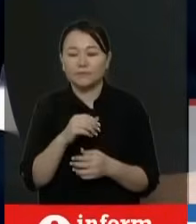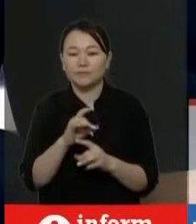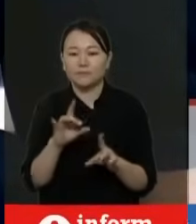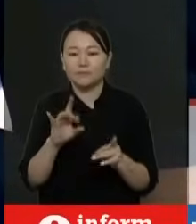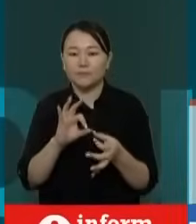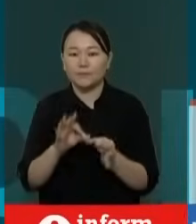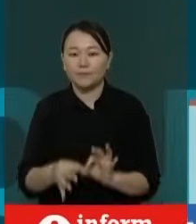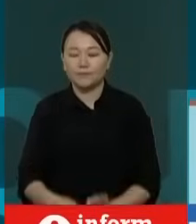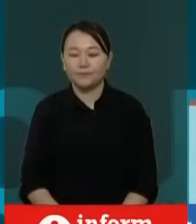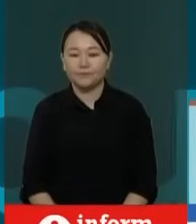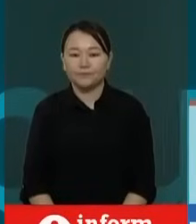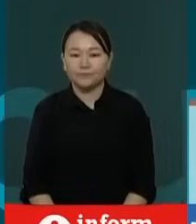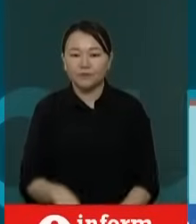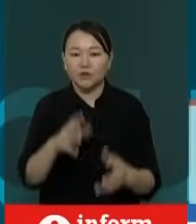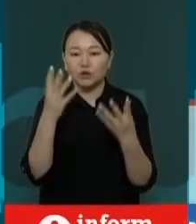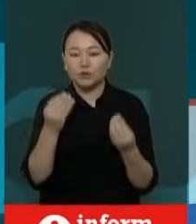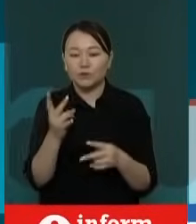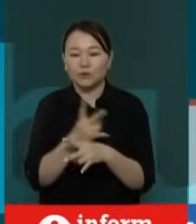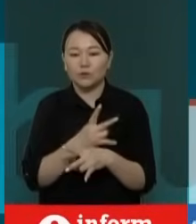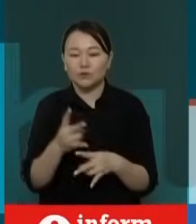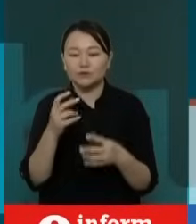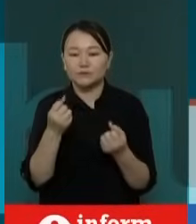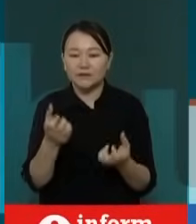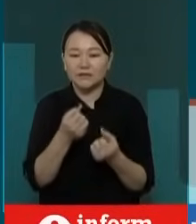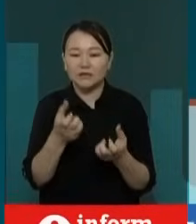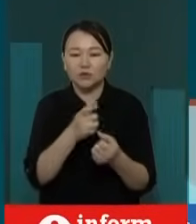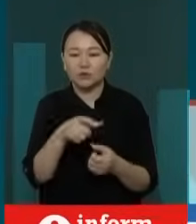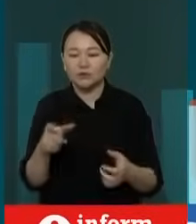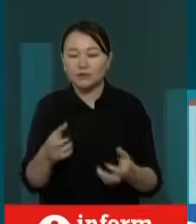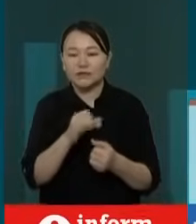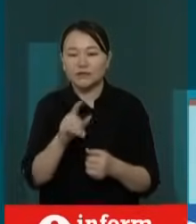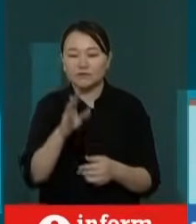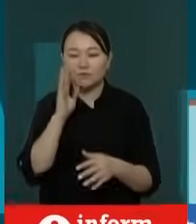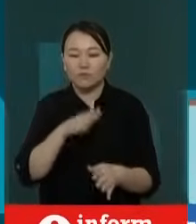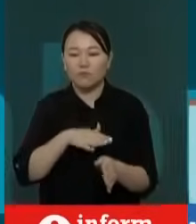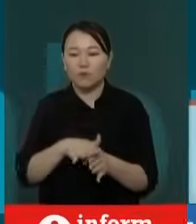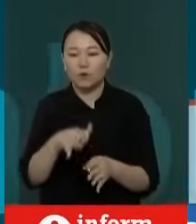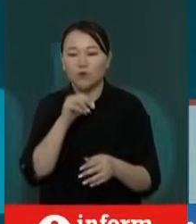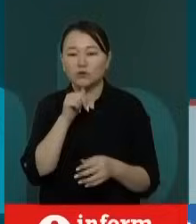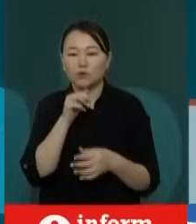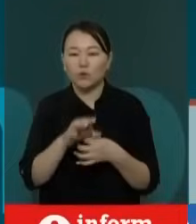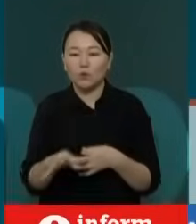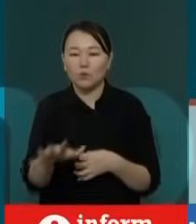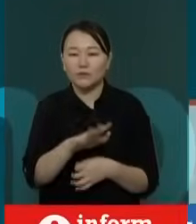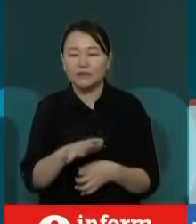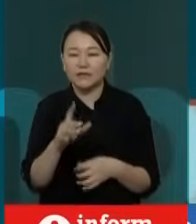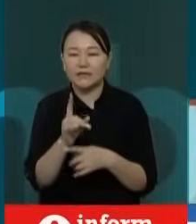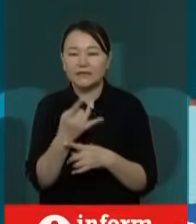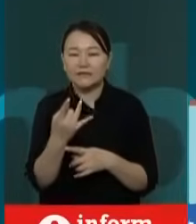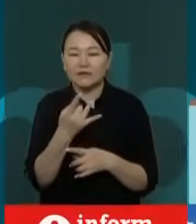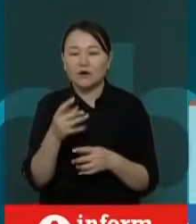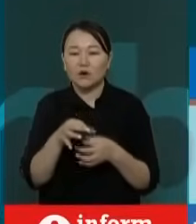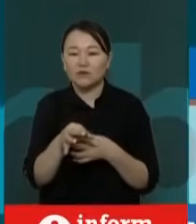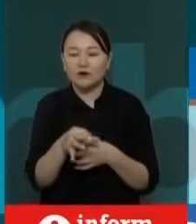Шапо. Днем и ночью спасатели эвакуируют жителей из подтопленных сел в Костанайской области. Единственными